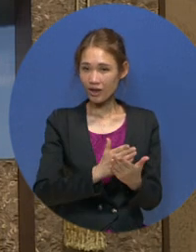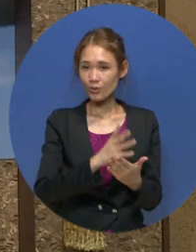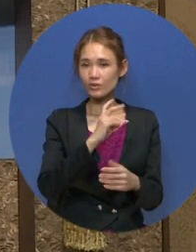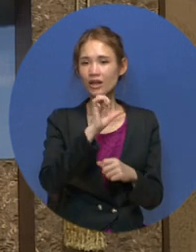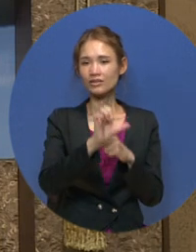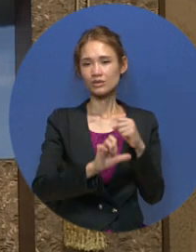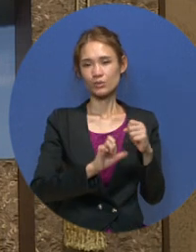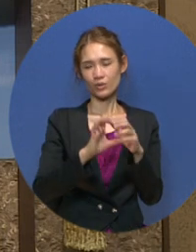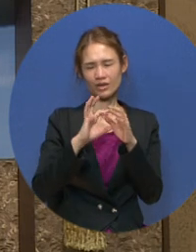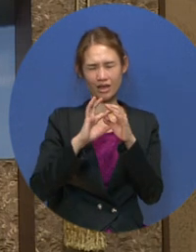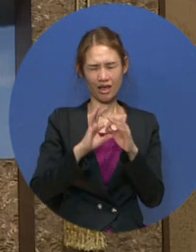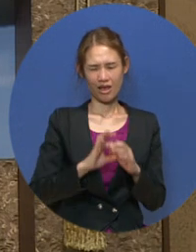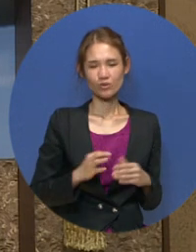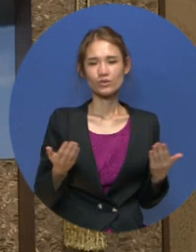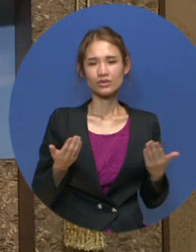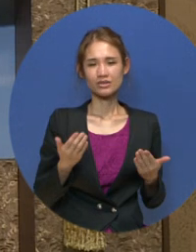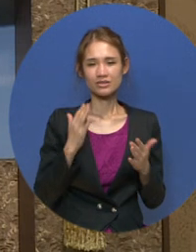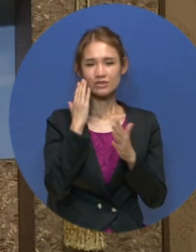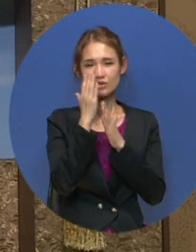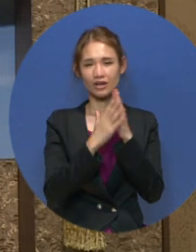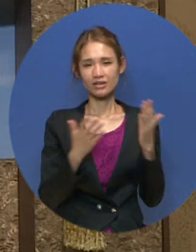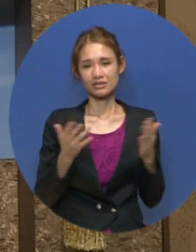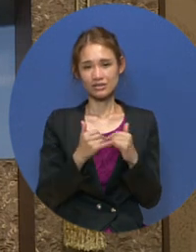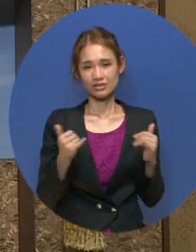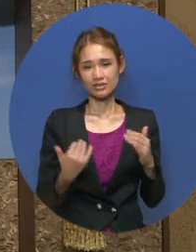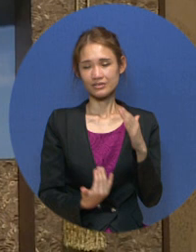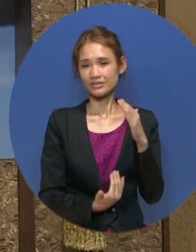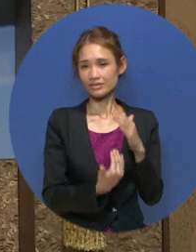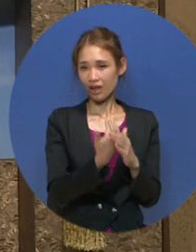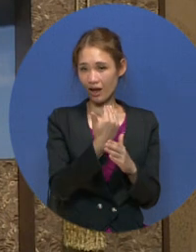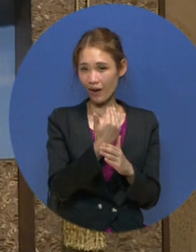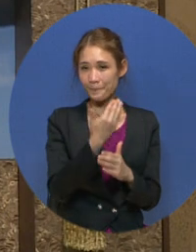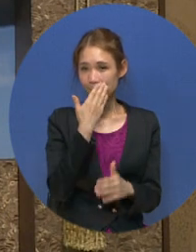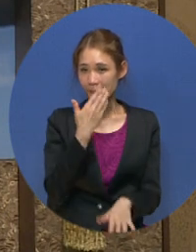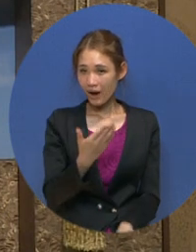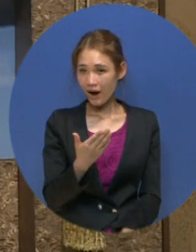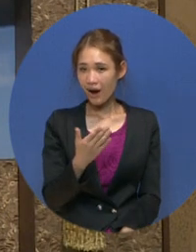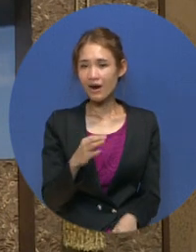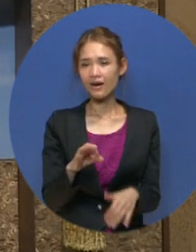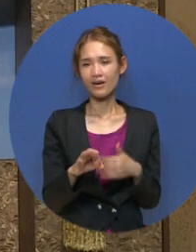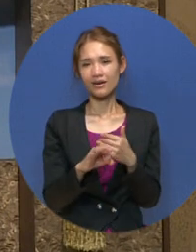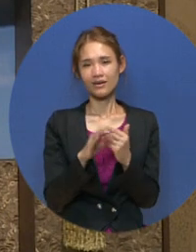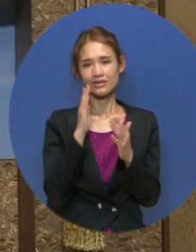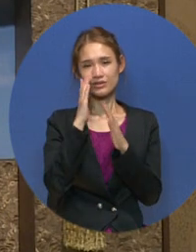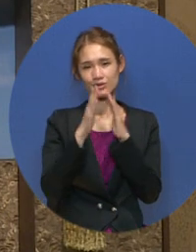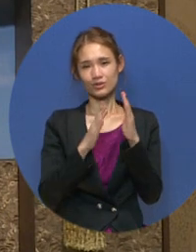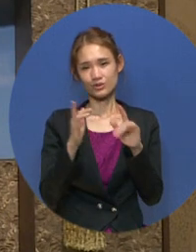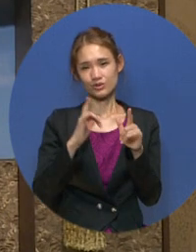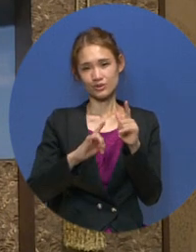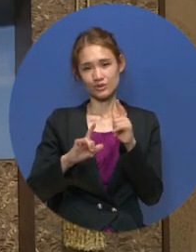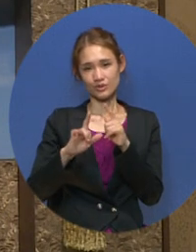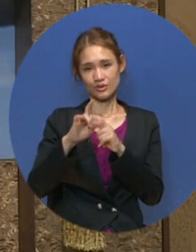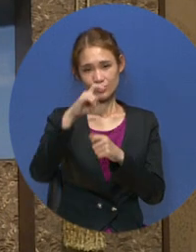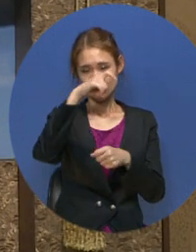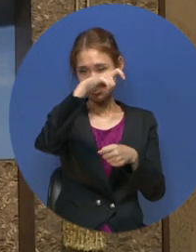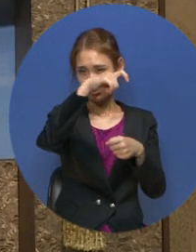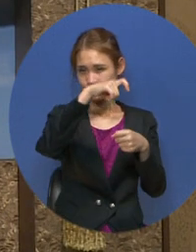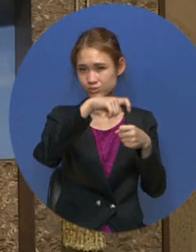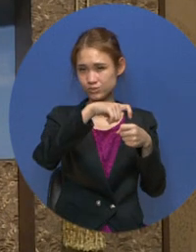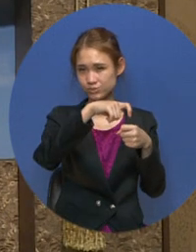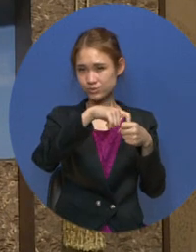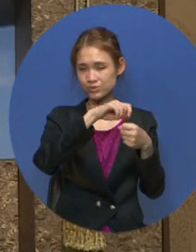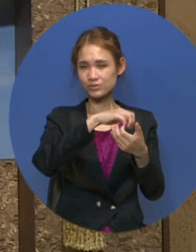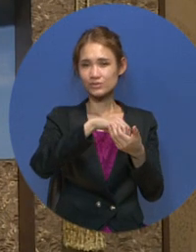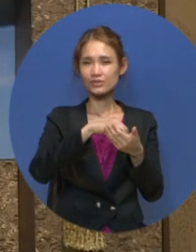45년 근속을 하는 우리 숲 직원들이 생겨나는 그 시점이면 숲스토리가 그래도 어느 정도